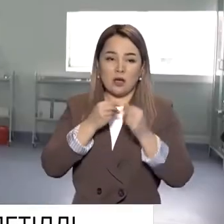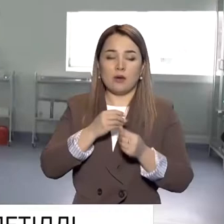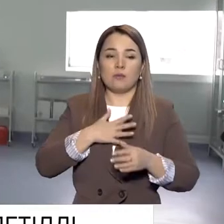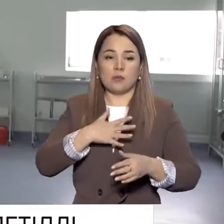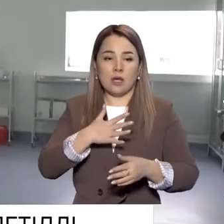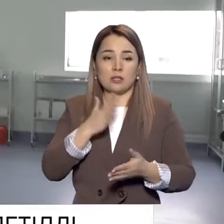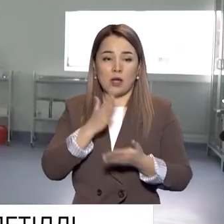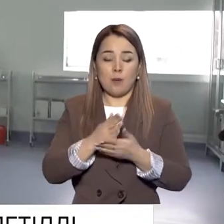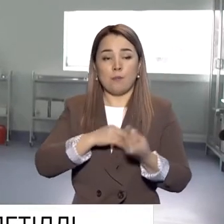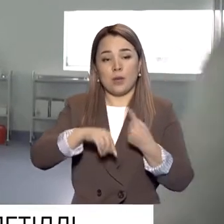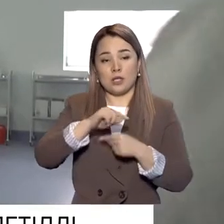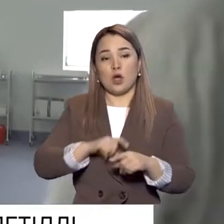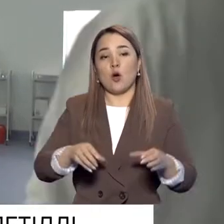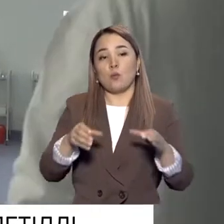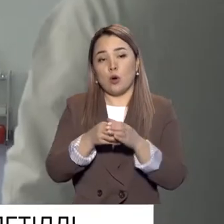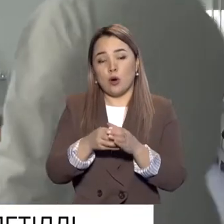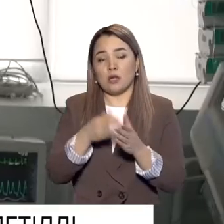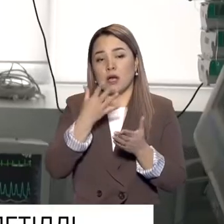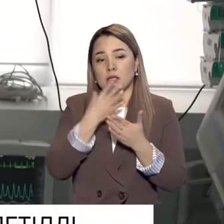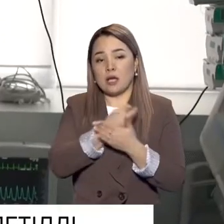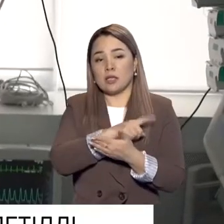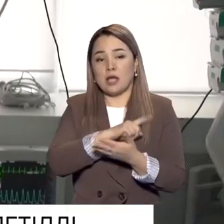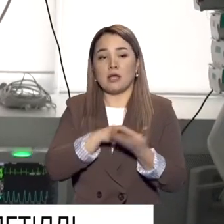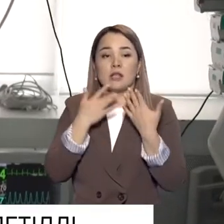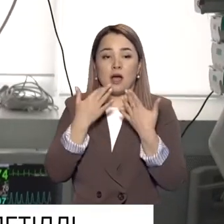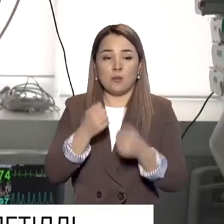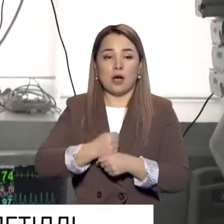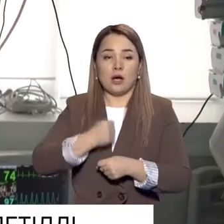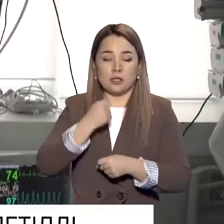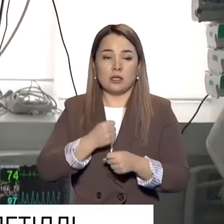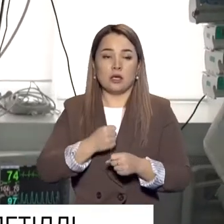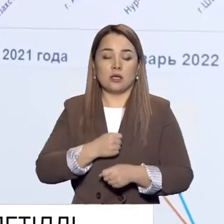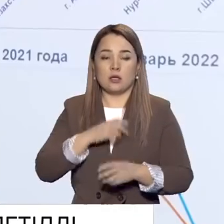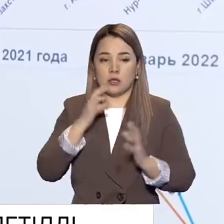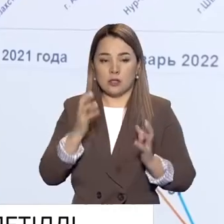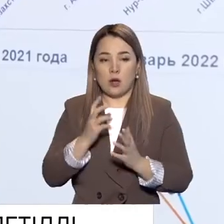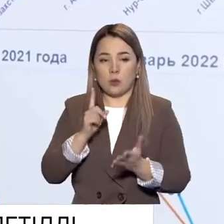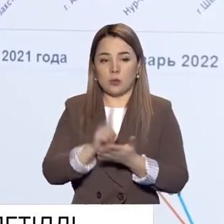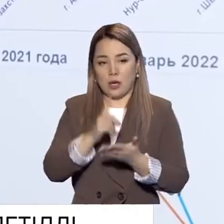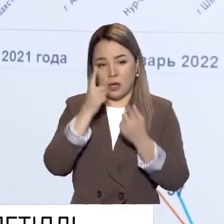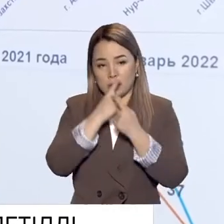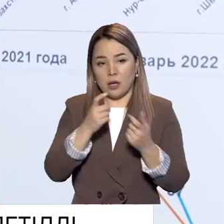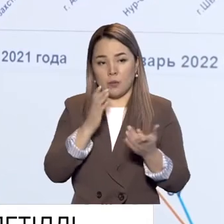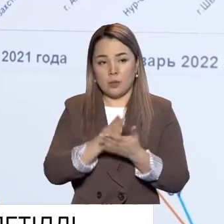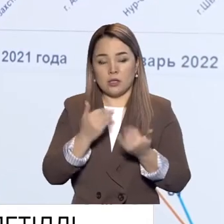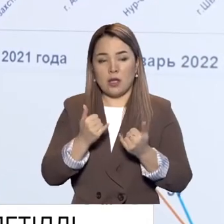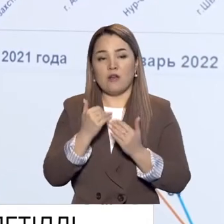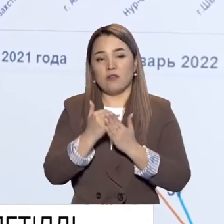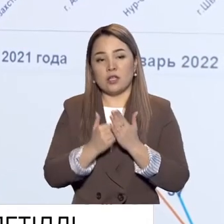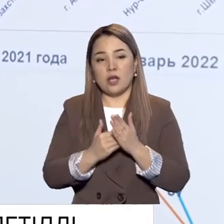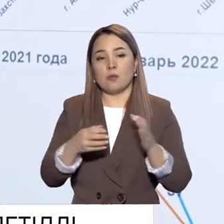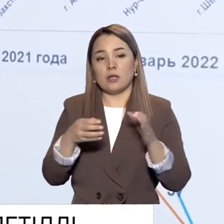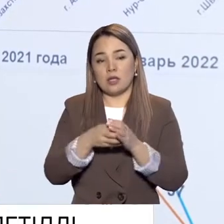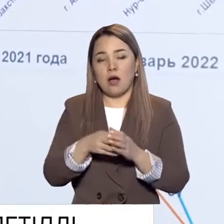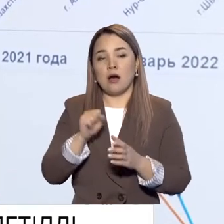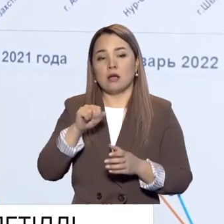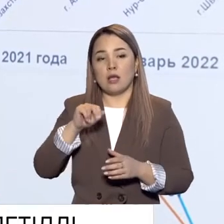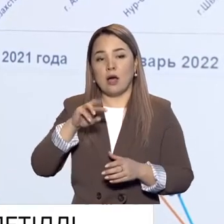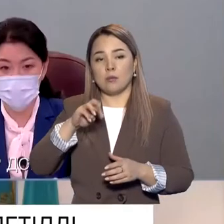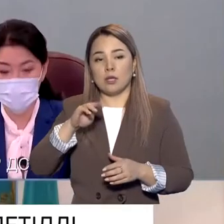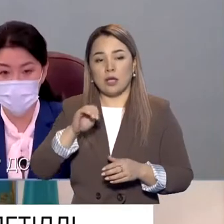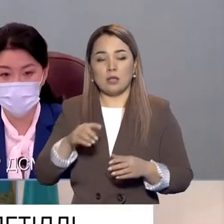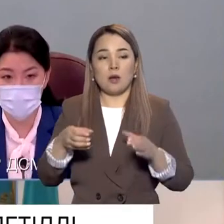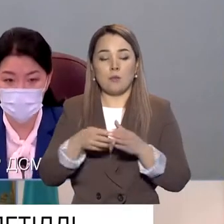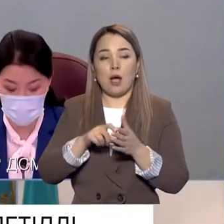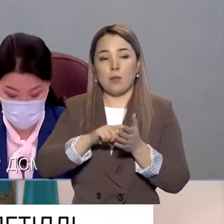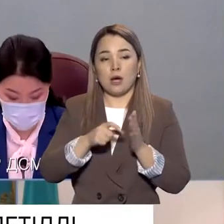үшін бизнес пен бұқара санитарлық талаптарды қатаң сақтауы тиіс. Ведомствоаралық комиссия Атамекен палатасымен бірге